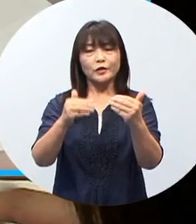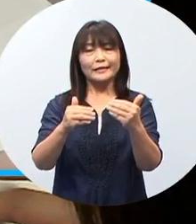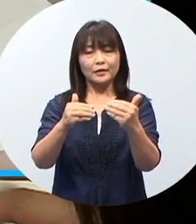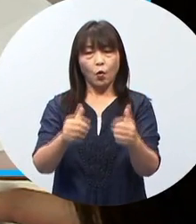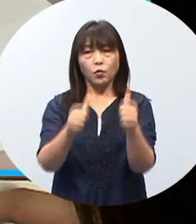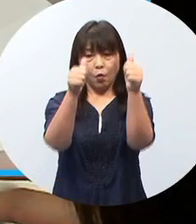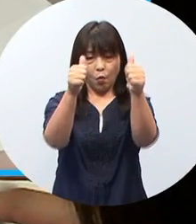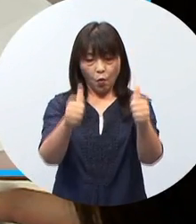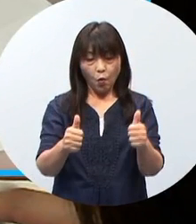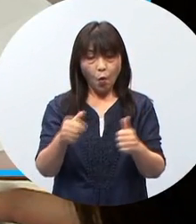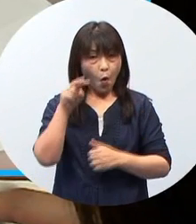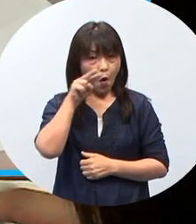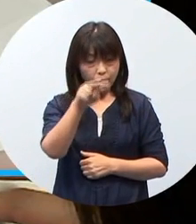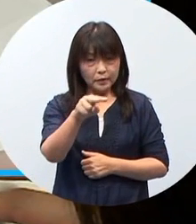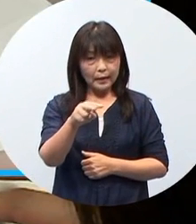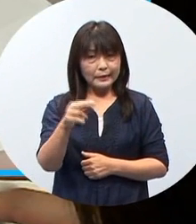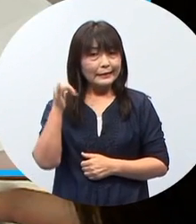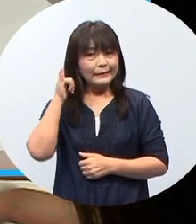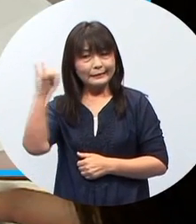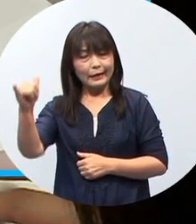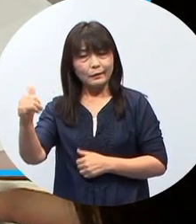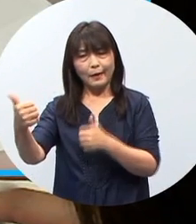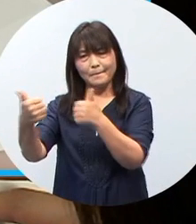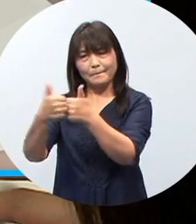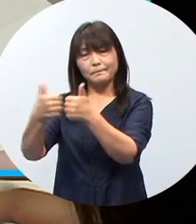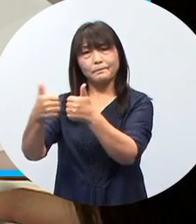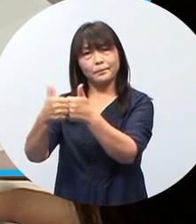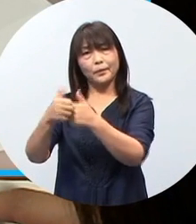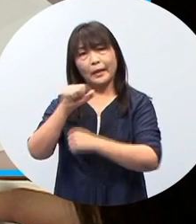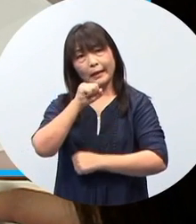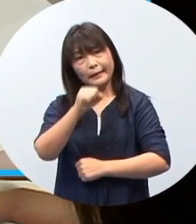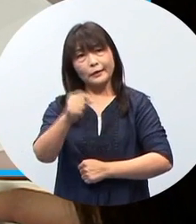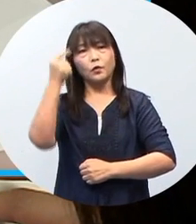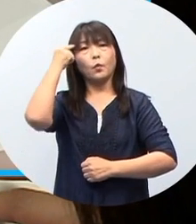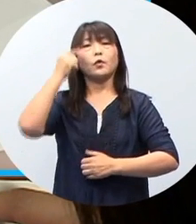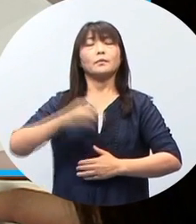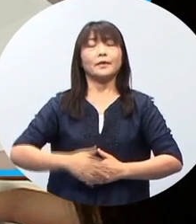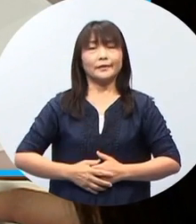を閲覧したり電話で問い合わせてみるといいかもしれません。